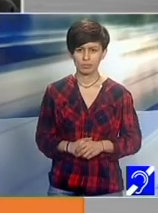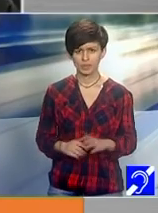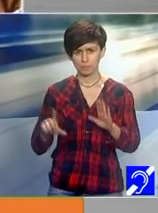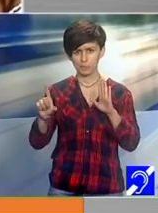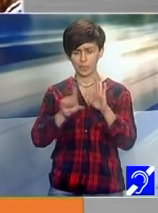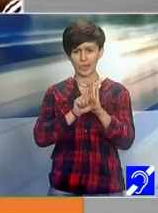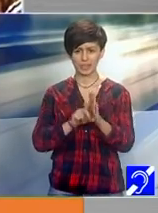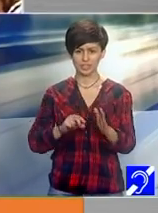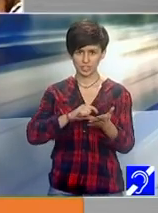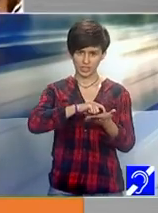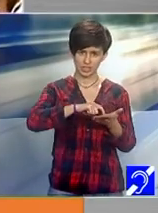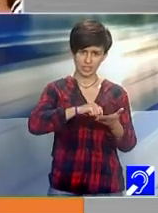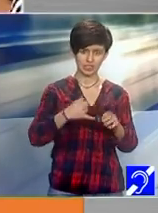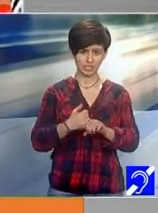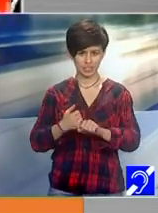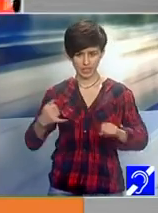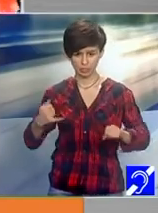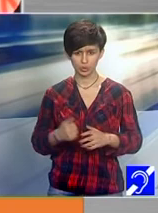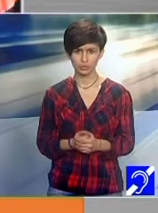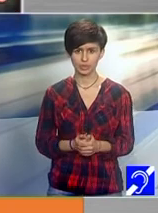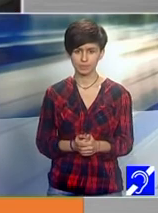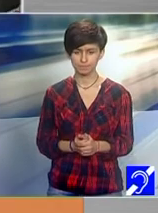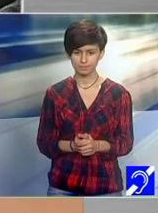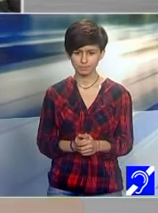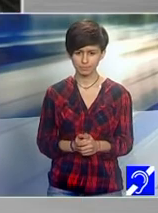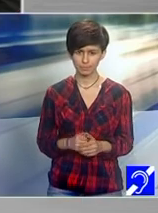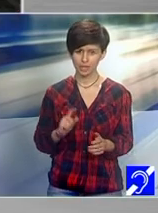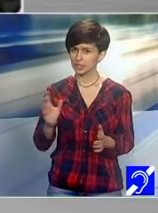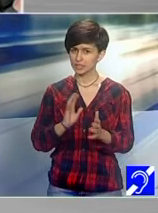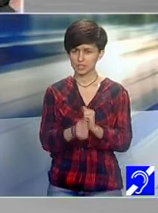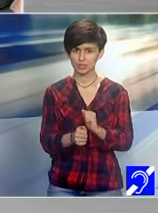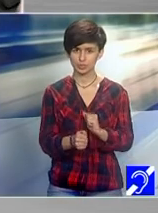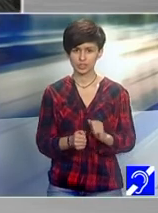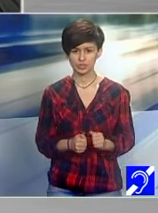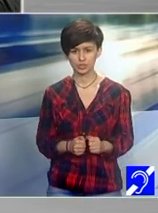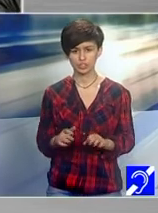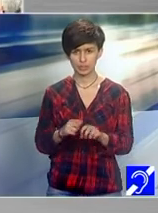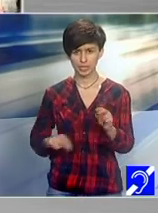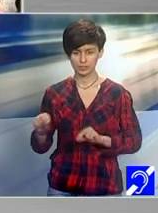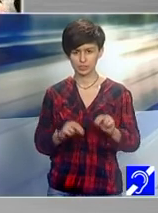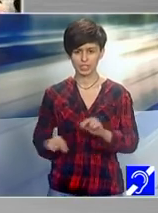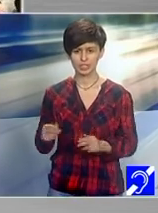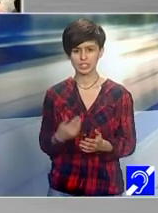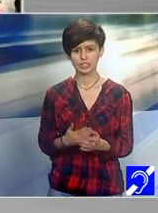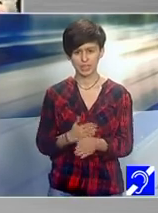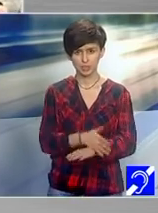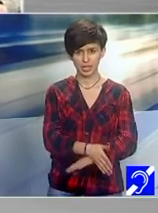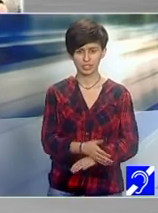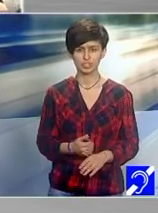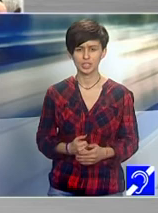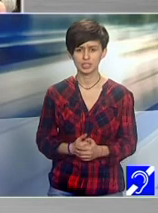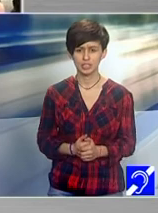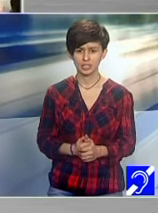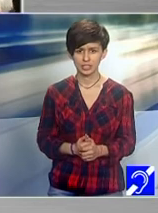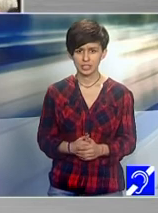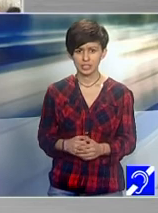și produselor de lapte. Să nu distrugem asociațiile înființate pe 26, să aibă acces la... să fie